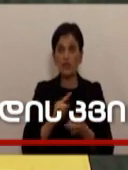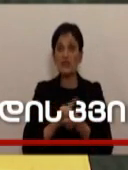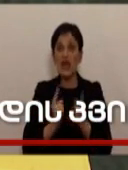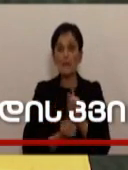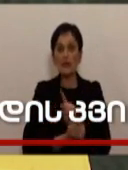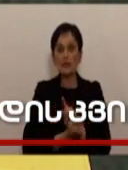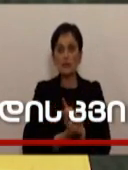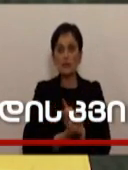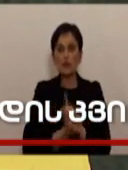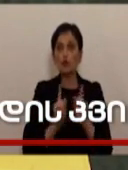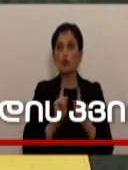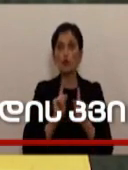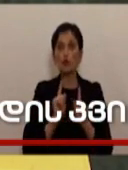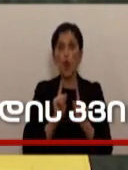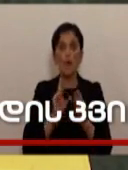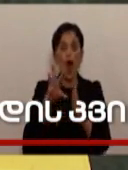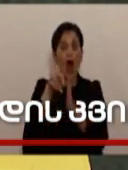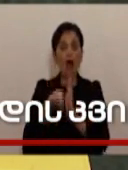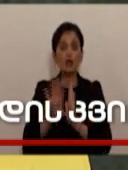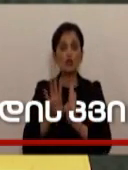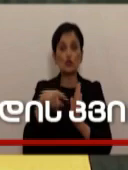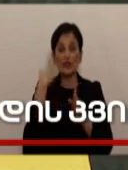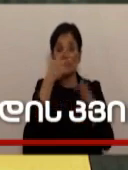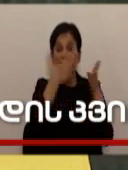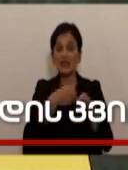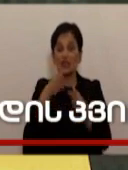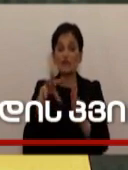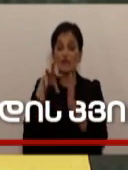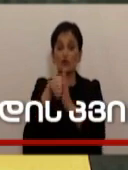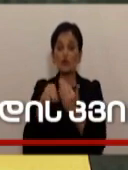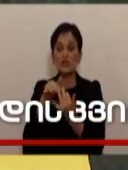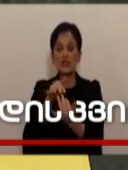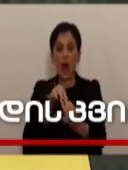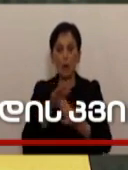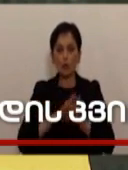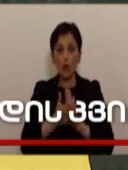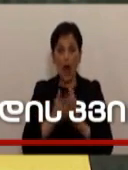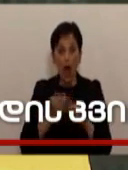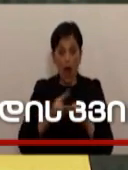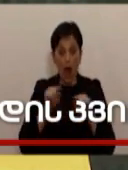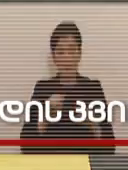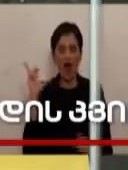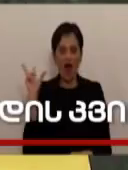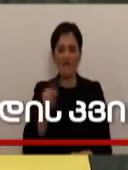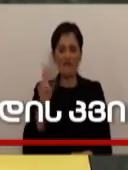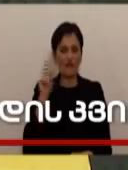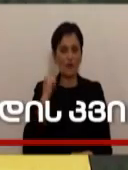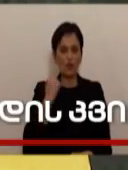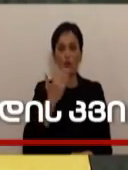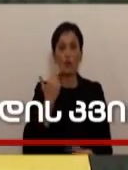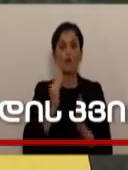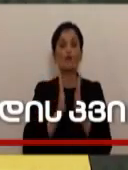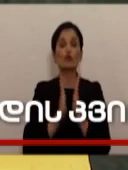საპირისპირო Romisini arčartul, individualul, dar arčartul, nu sunt mari bucurie de bebeș. Dar am dros, aia este Adamianebi.